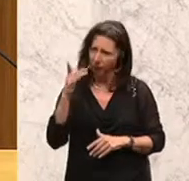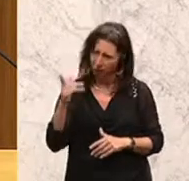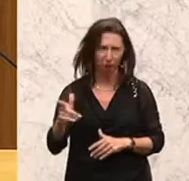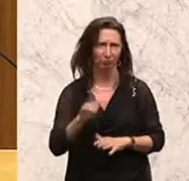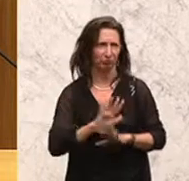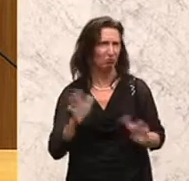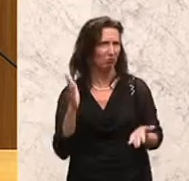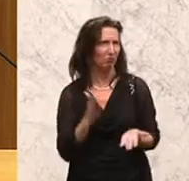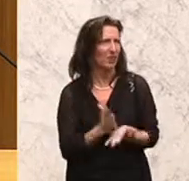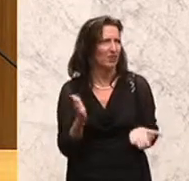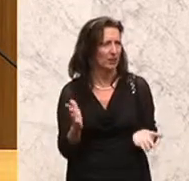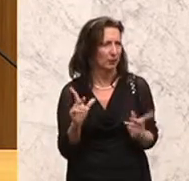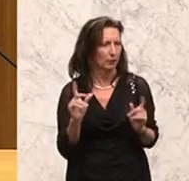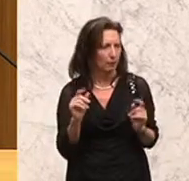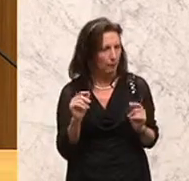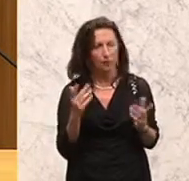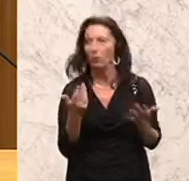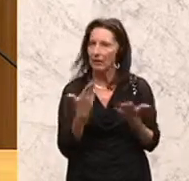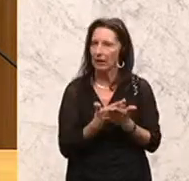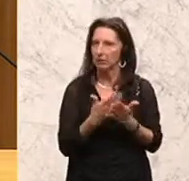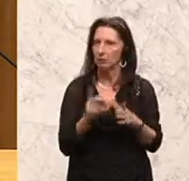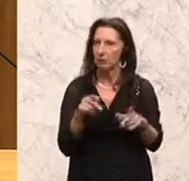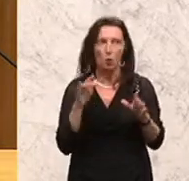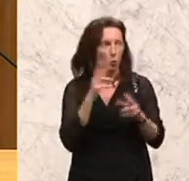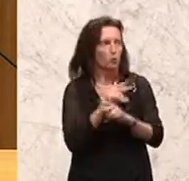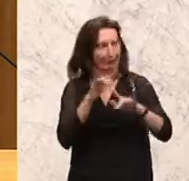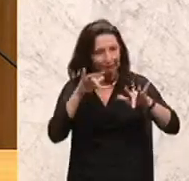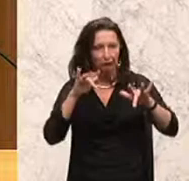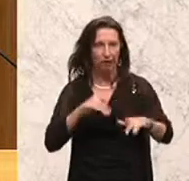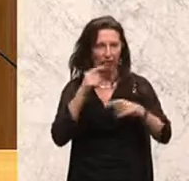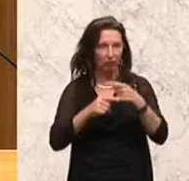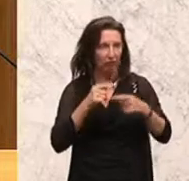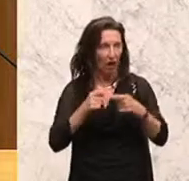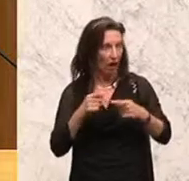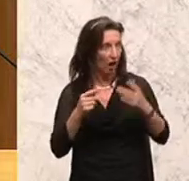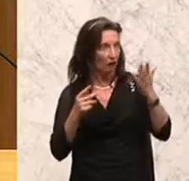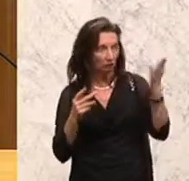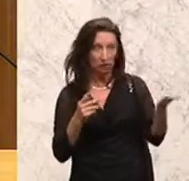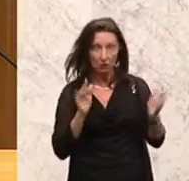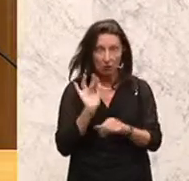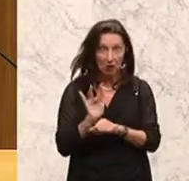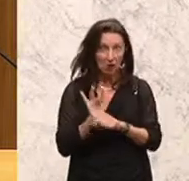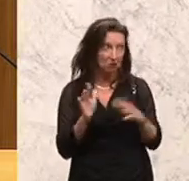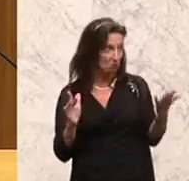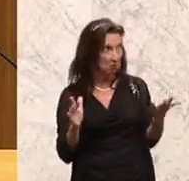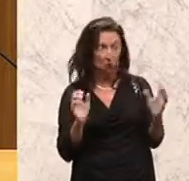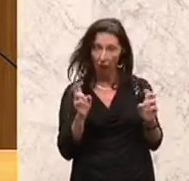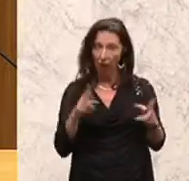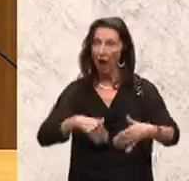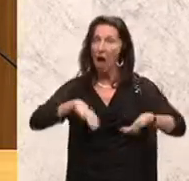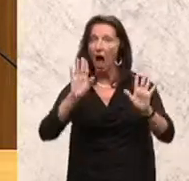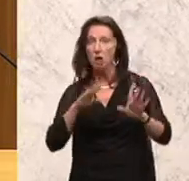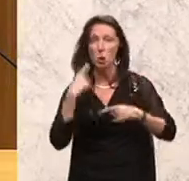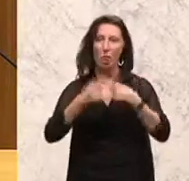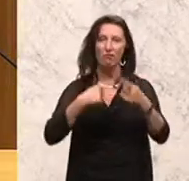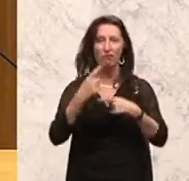Also das ist ganz, deswegen haben wir Verfahren hier in Österreich und wenn Sie das in Frage stellen, gut, dann tun Sie das. Dann sagen Sie, Asylverfahren sind